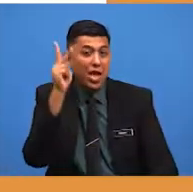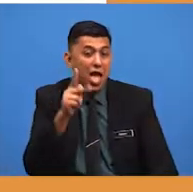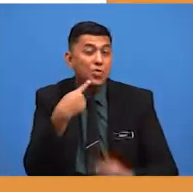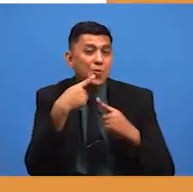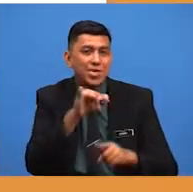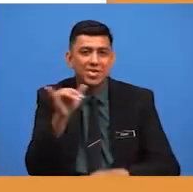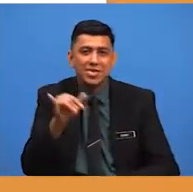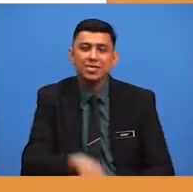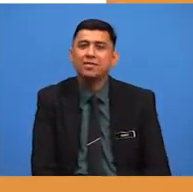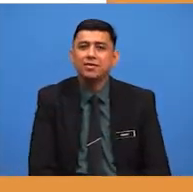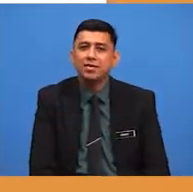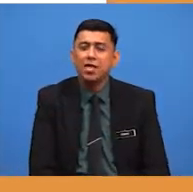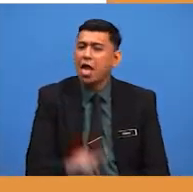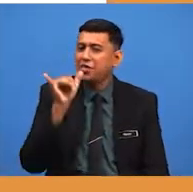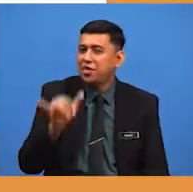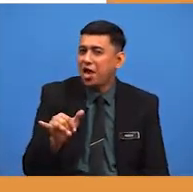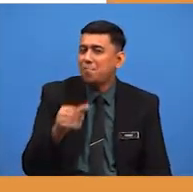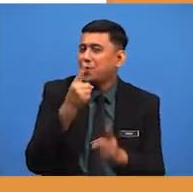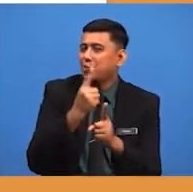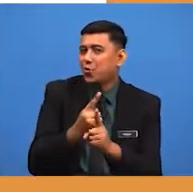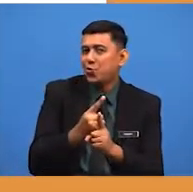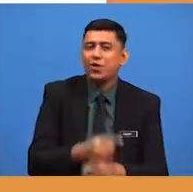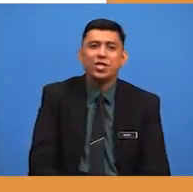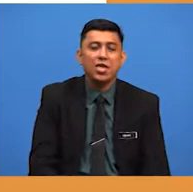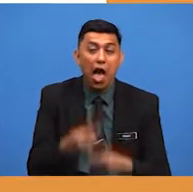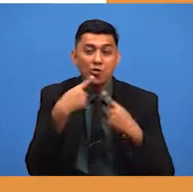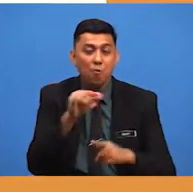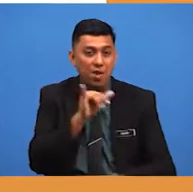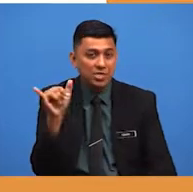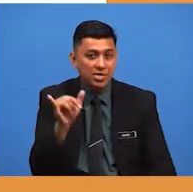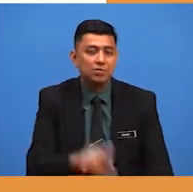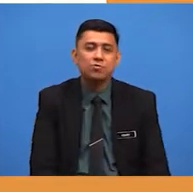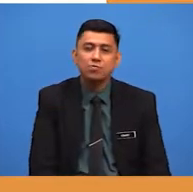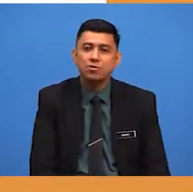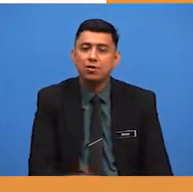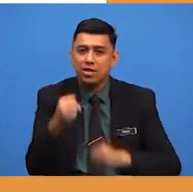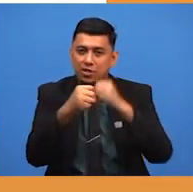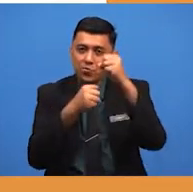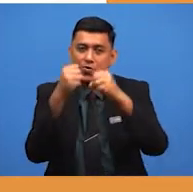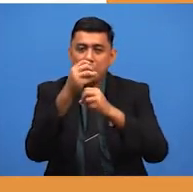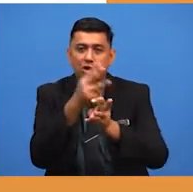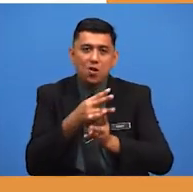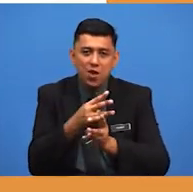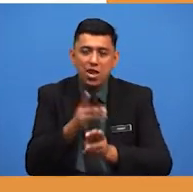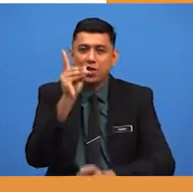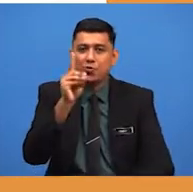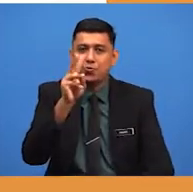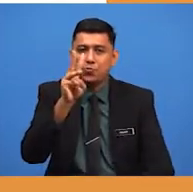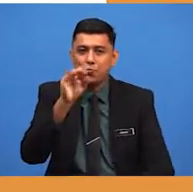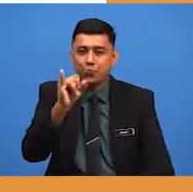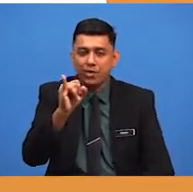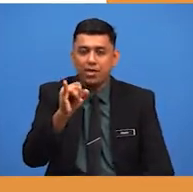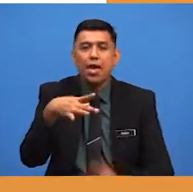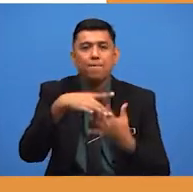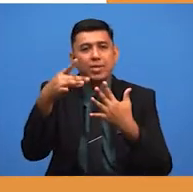Apakah jawapannya? Ya, betul. Jawapannya ialah struktur kawalan dui pilihan.